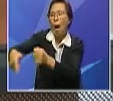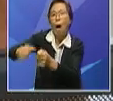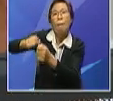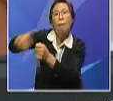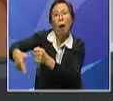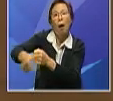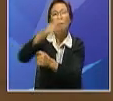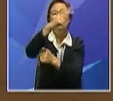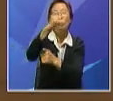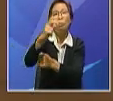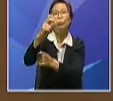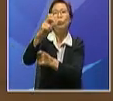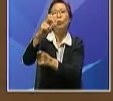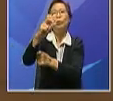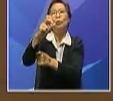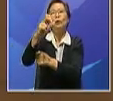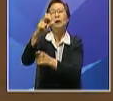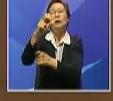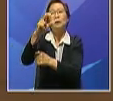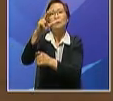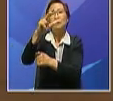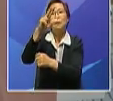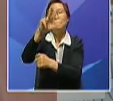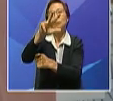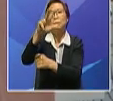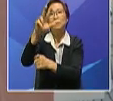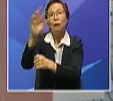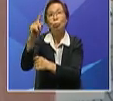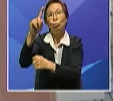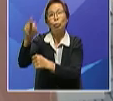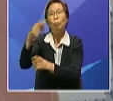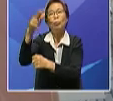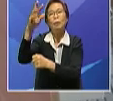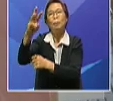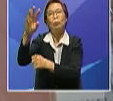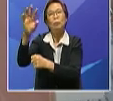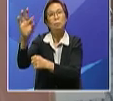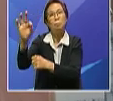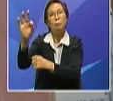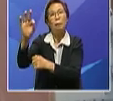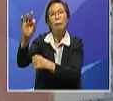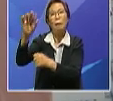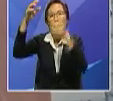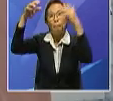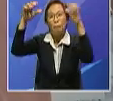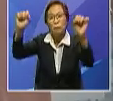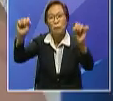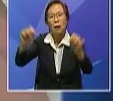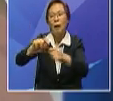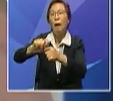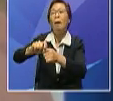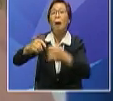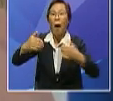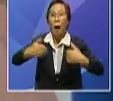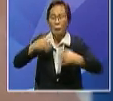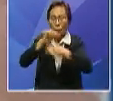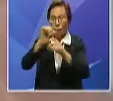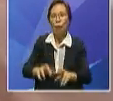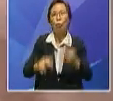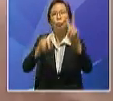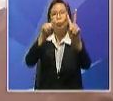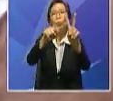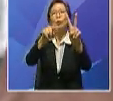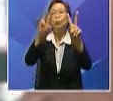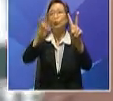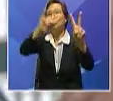kepada 300.000 1569 majikan yang mengkaji lebih y27